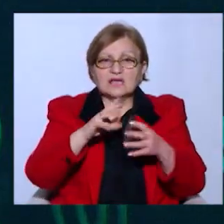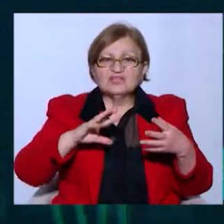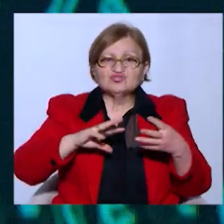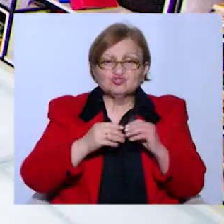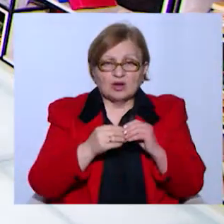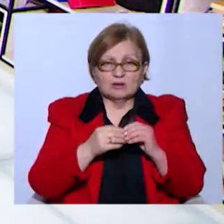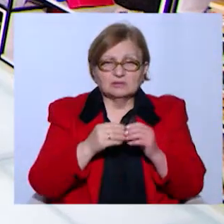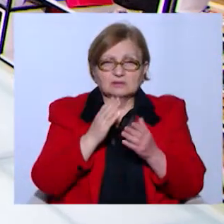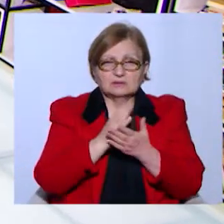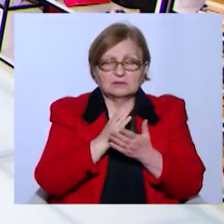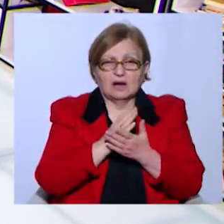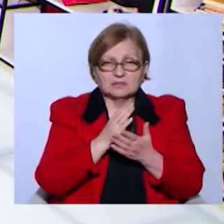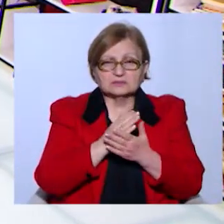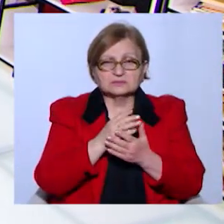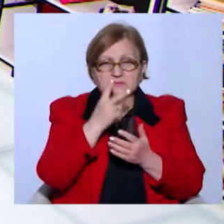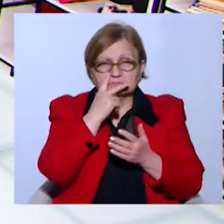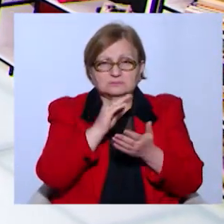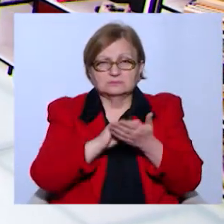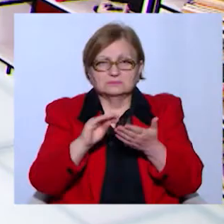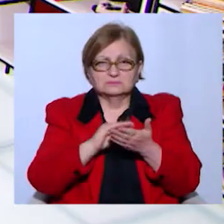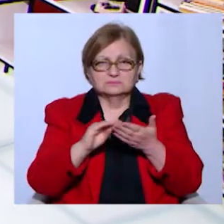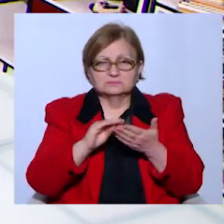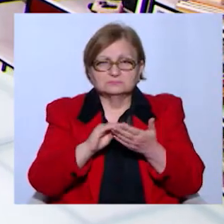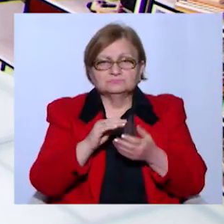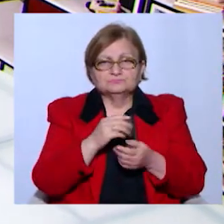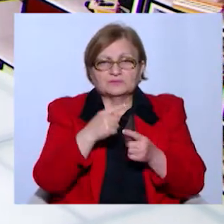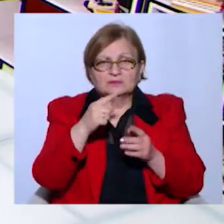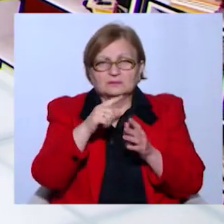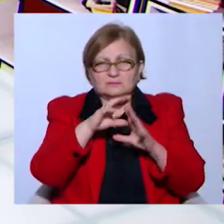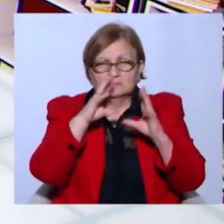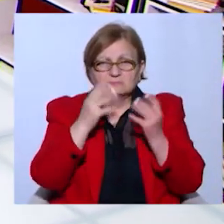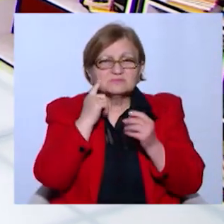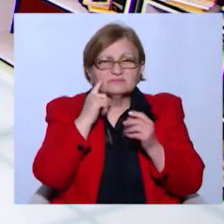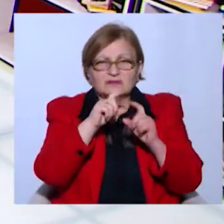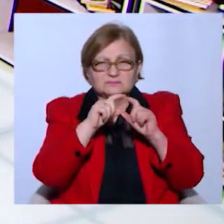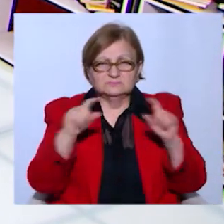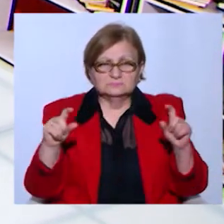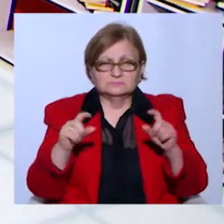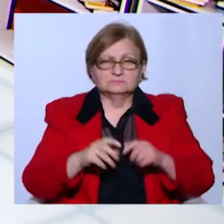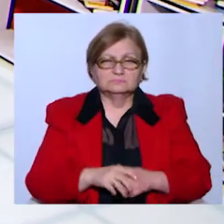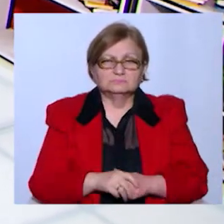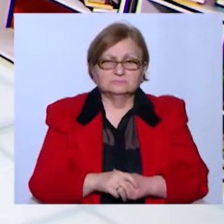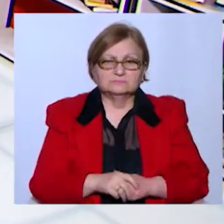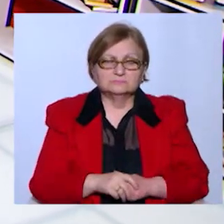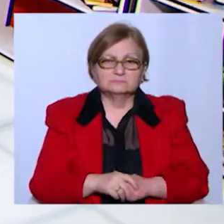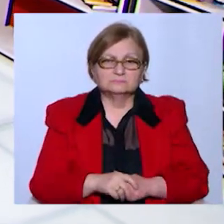არის 2a-ს მინუს d ჯერ n მინუს 1 შეფარდებული 2-თან გამრავლებული 2-ზე, n-ზე.